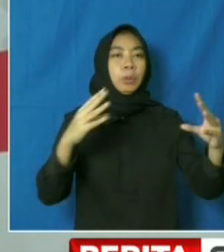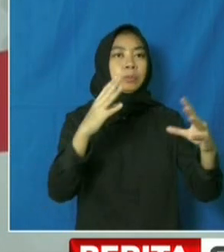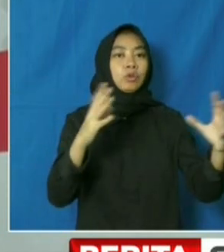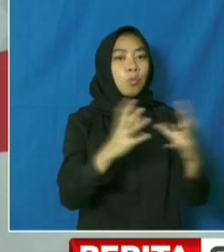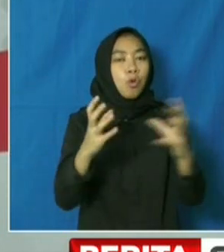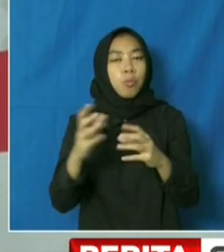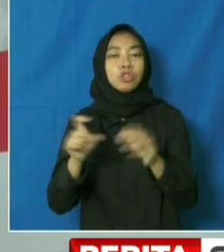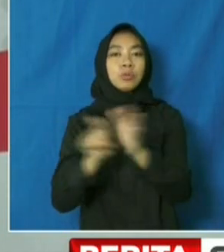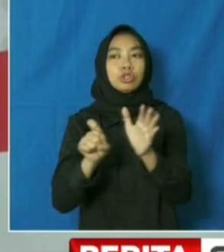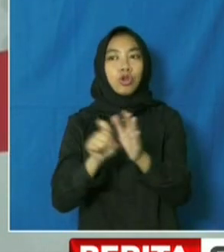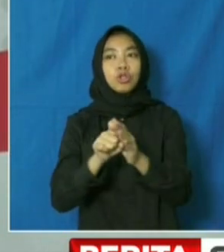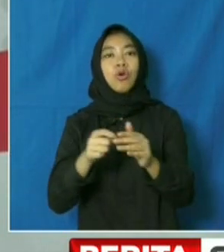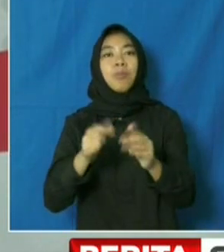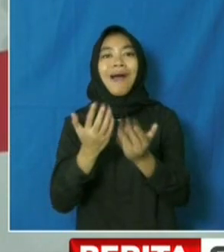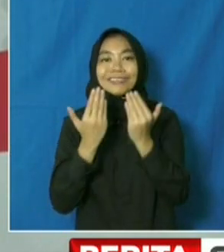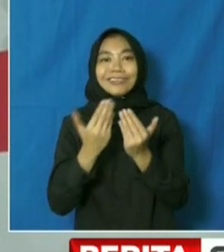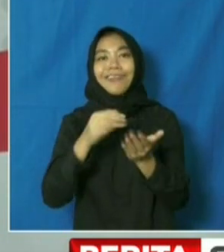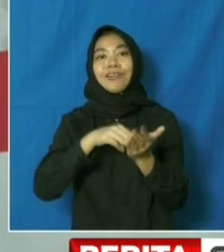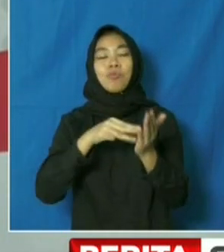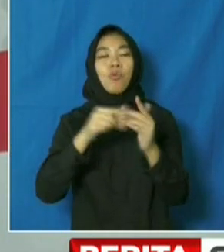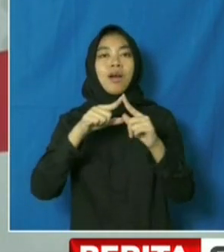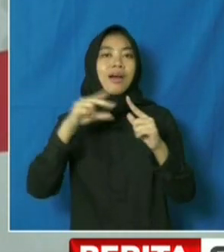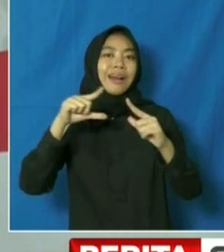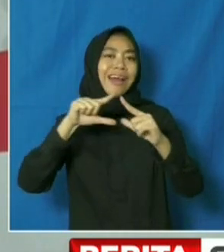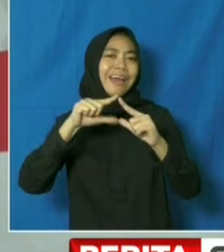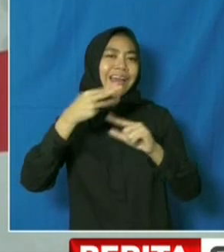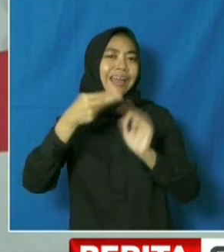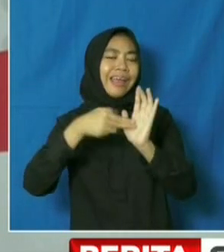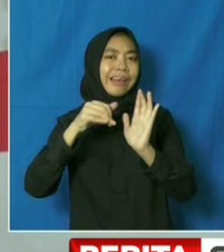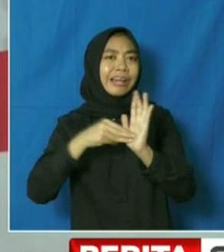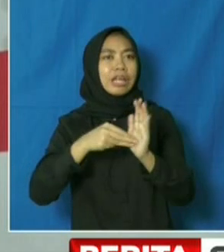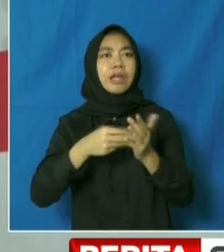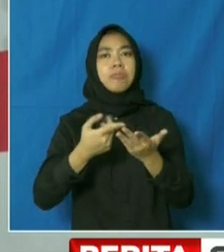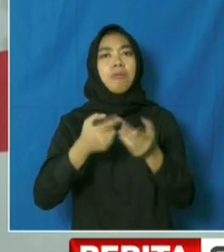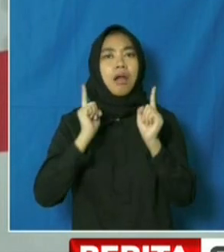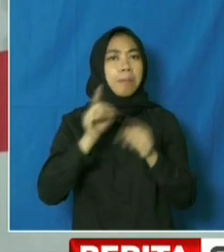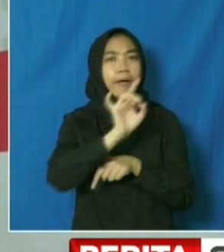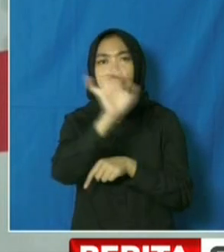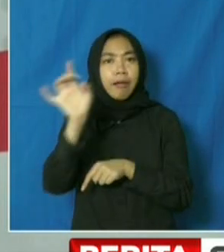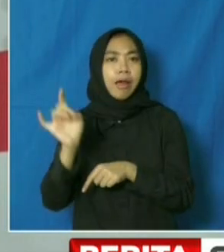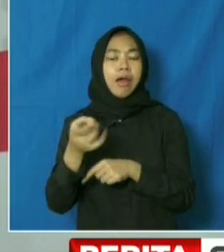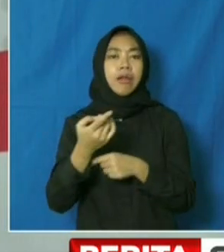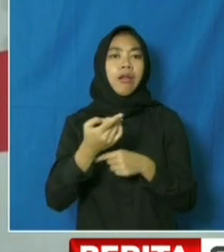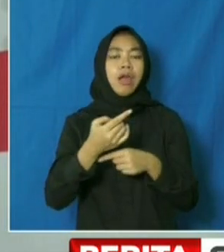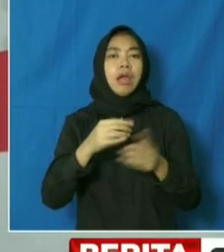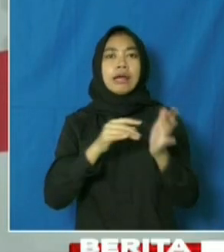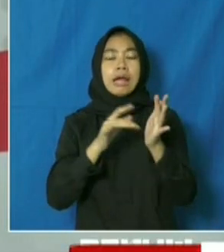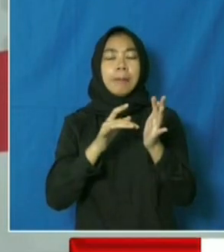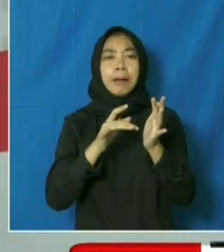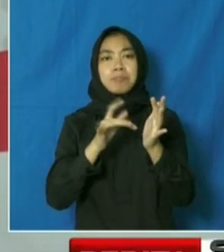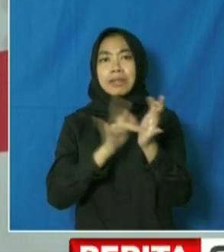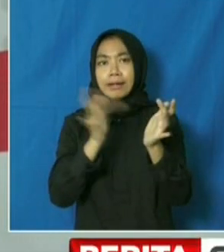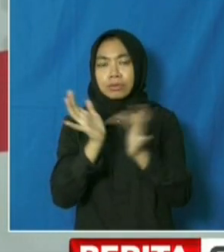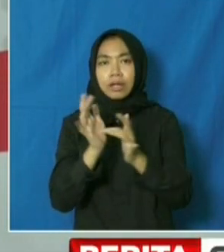kemudian ada pertemuan keagamaan yang seharusnya di kuat ada juga keagamaan Kristiani di Ruteng